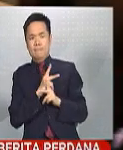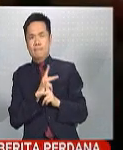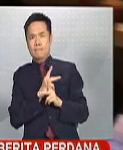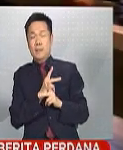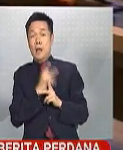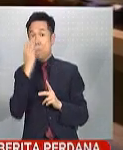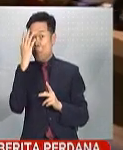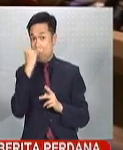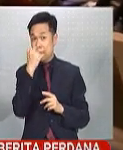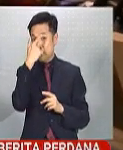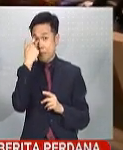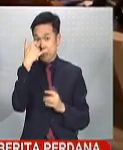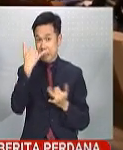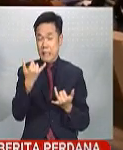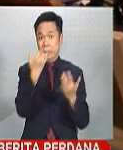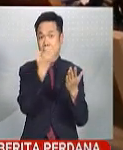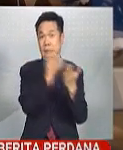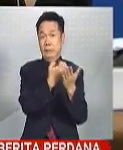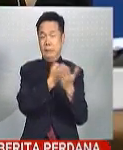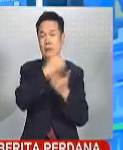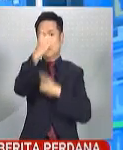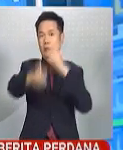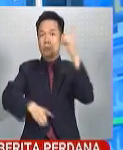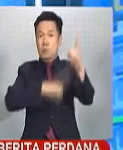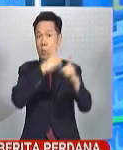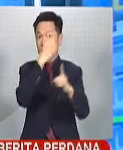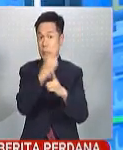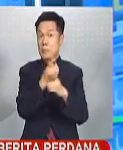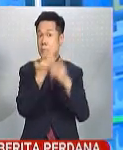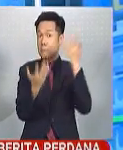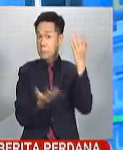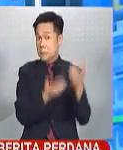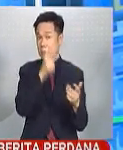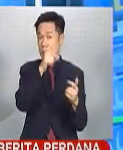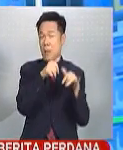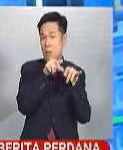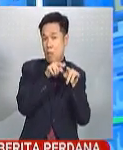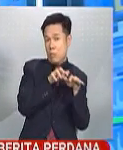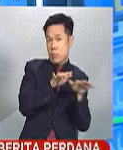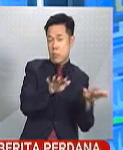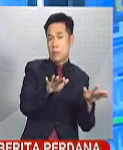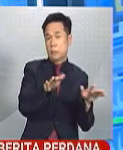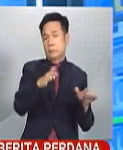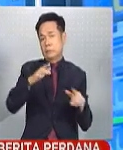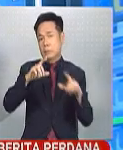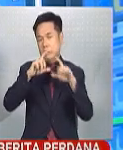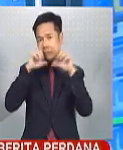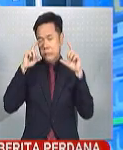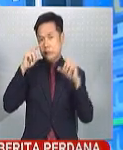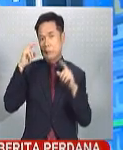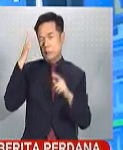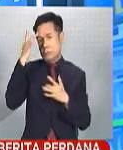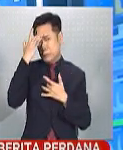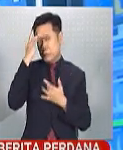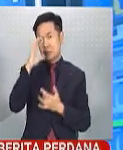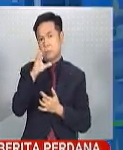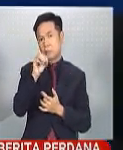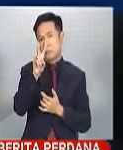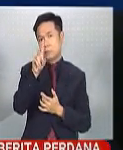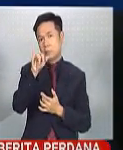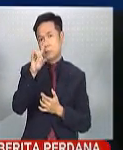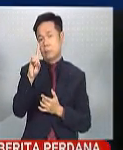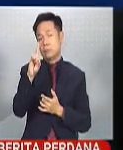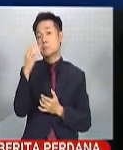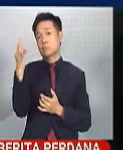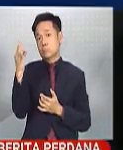berikutan ketidaktentuan ekonomi global yang turut dipengaruhi penularan wabak COVID-19. Namun, beliau yakin